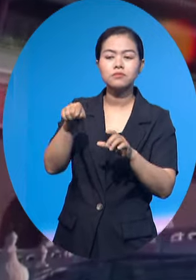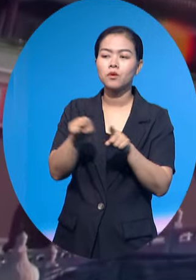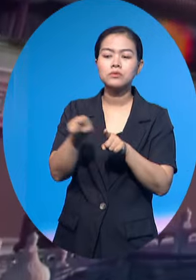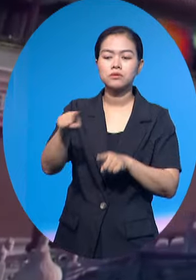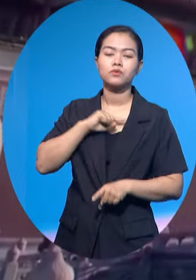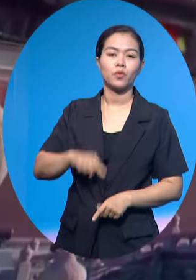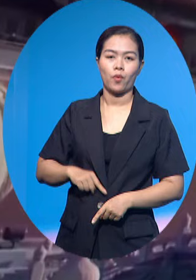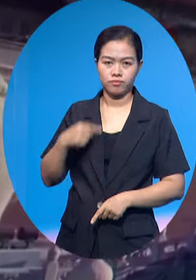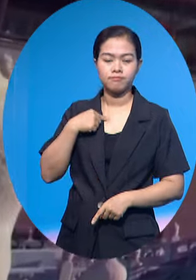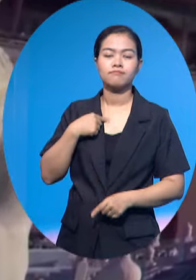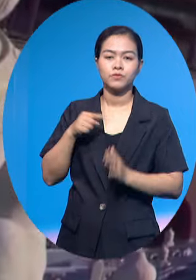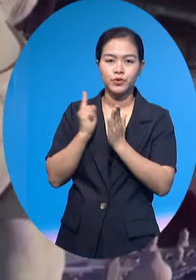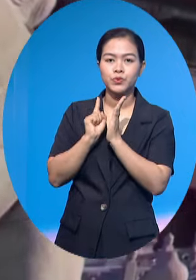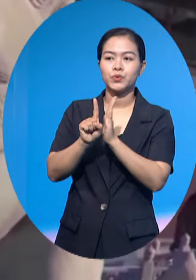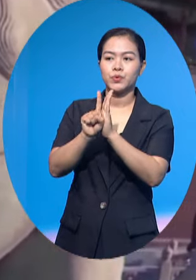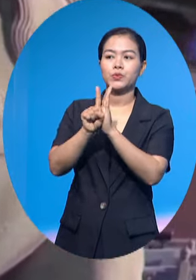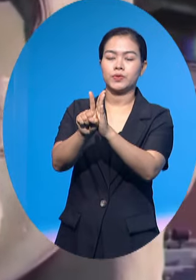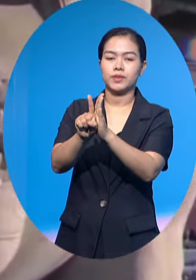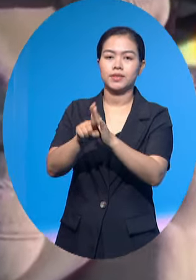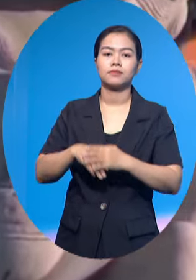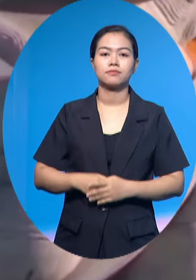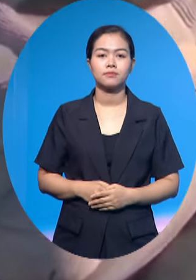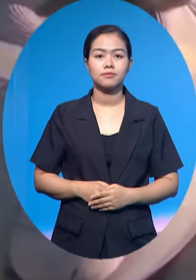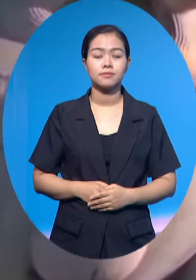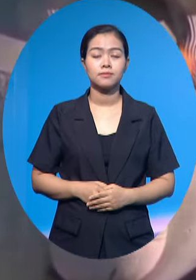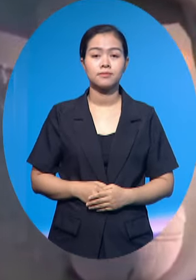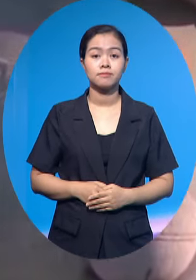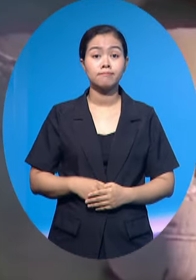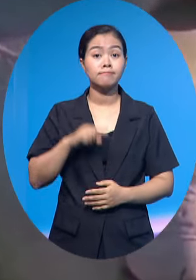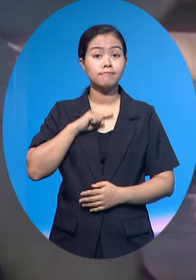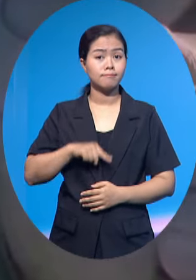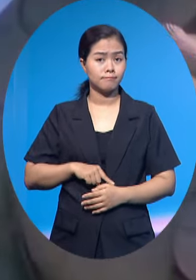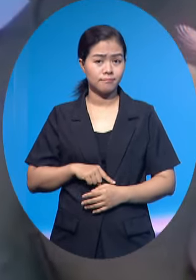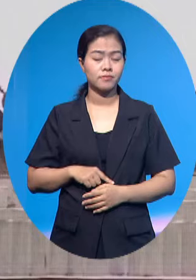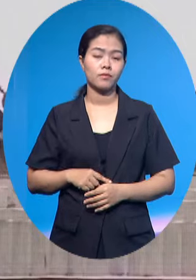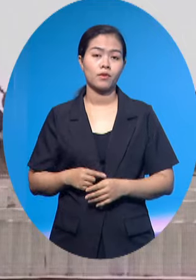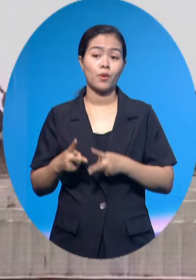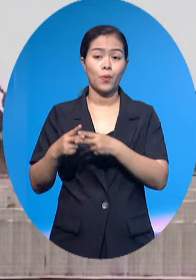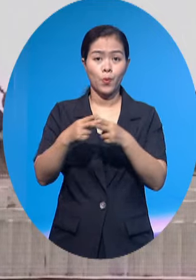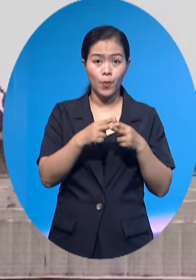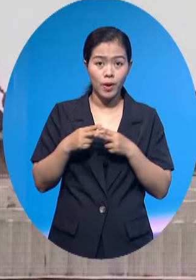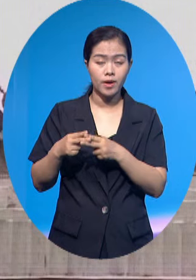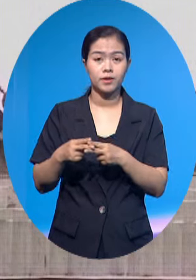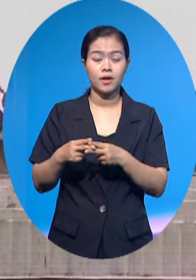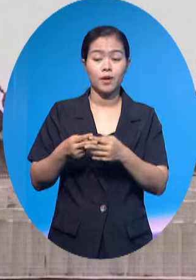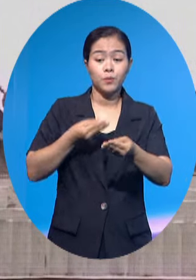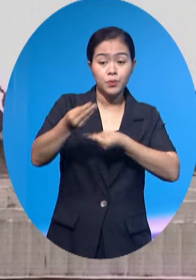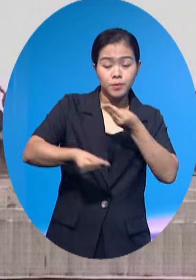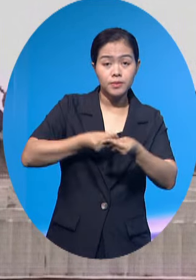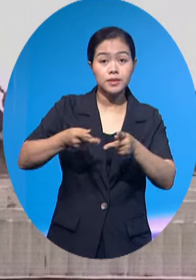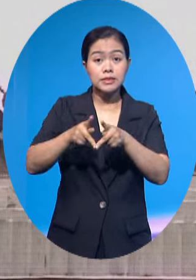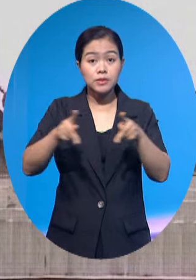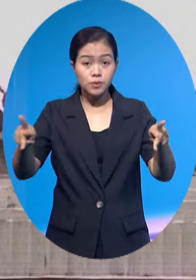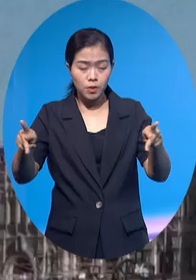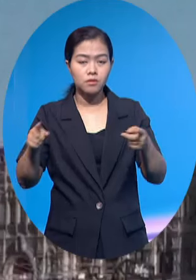sâu của mối quan hệ cá nhân của ông với chủ tịch Trung Quốc Tập Cận Bình Trung Quốc đã tăng cường quan hệ thương mại và quân sự với Nga trong những năm qua trong